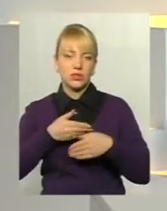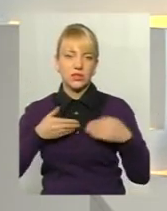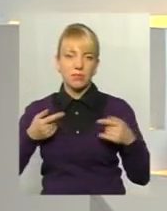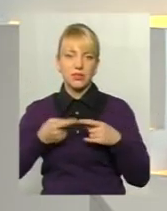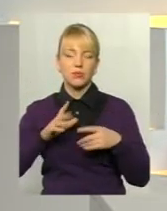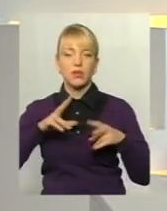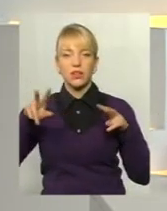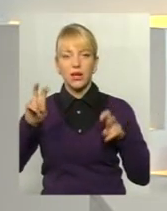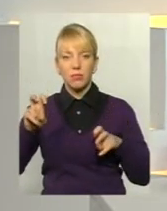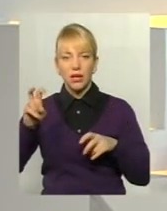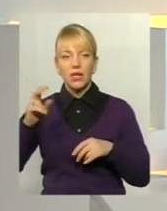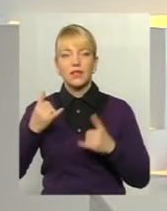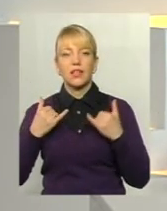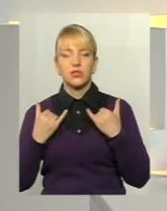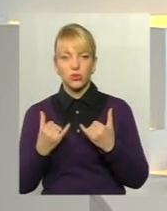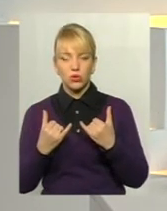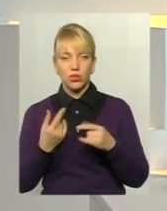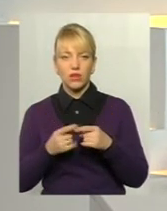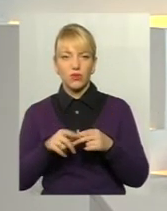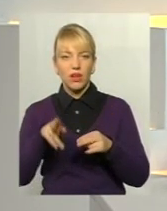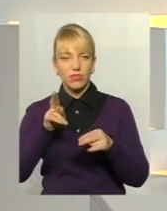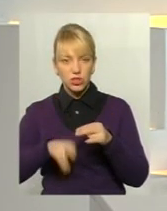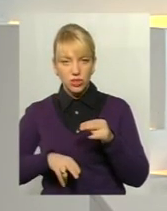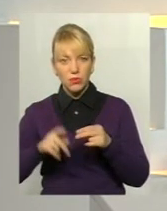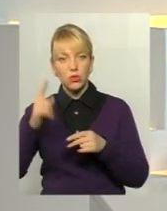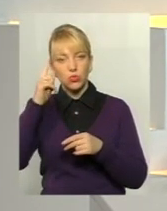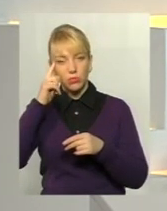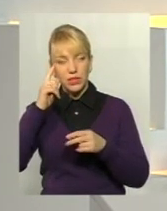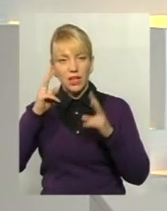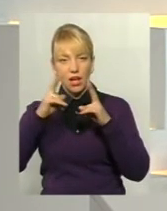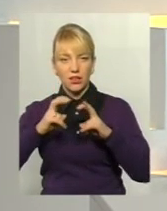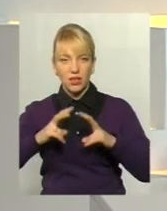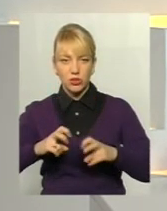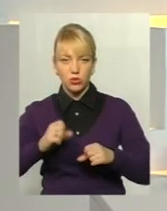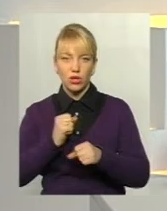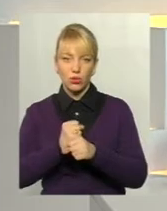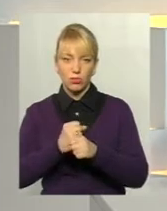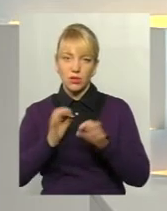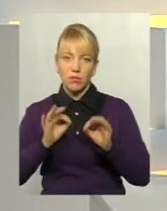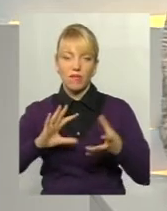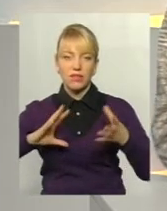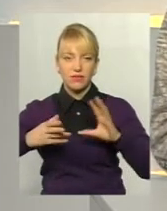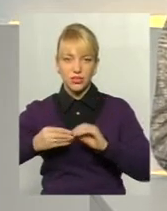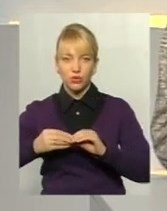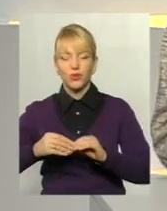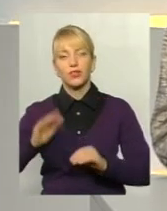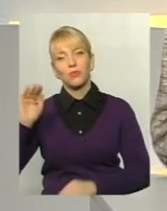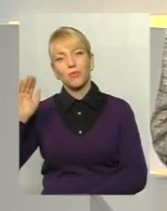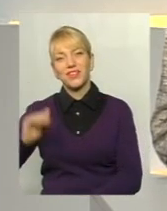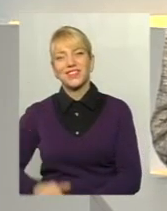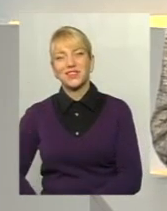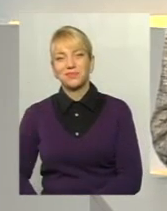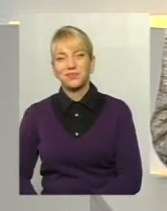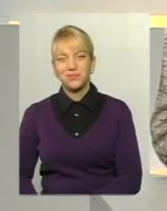була тема. На сьогодні вона вичерпана. Думайте, аналізуйте, робіть правильні висновки. Побачимось.